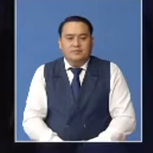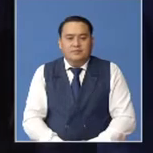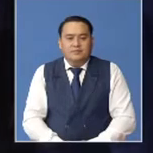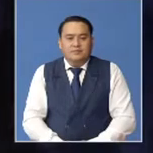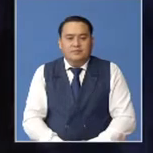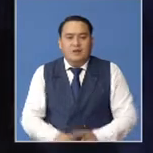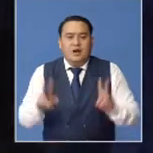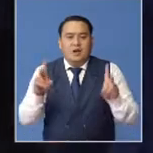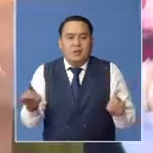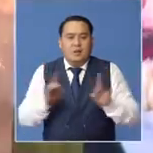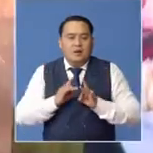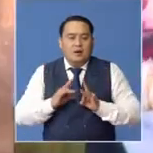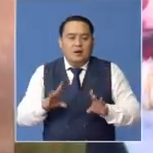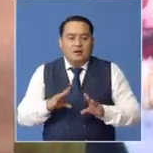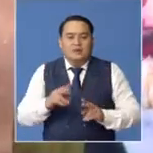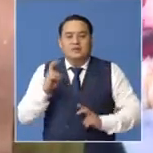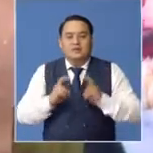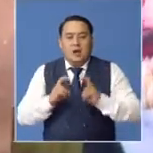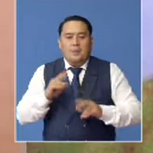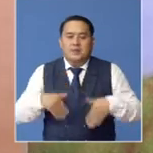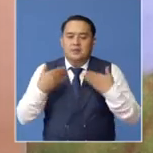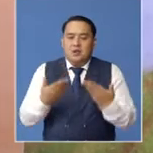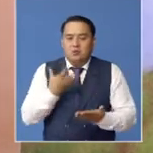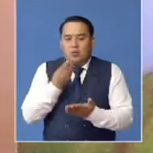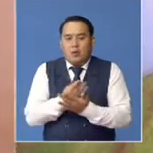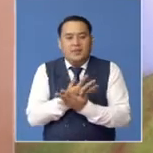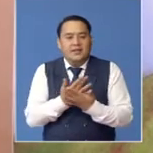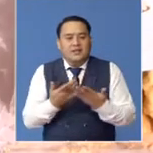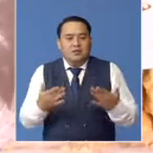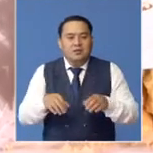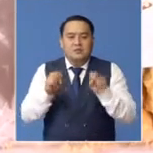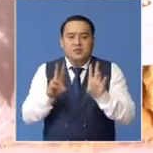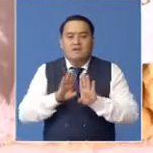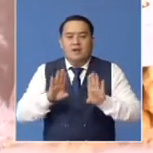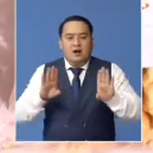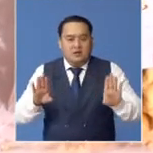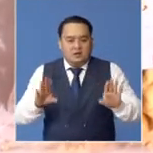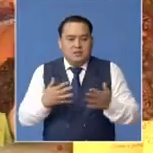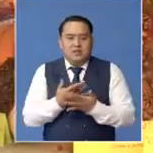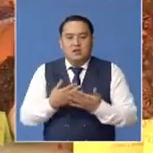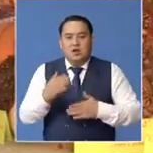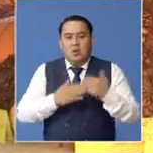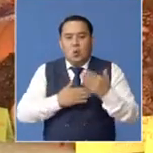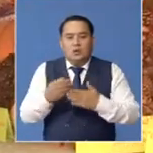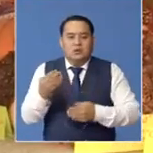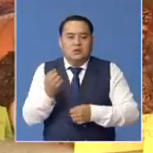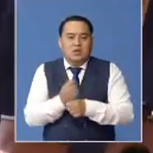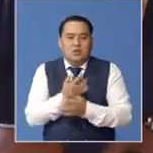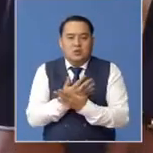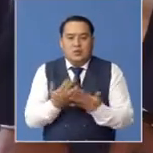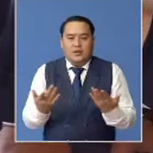Также в рамках празднования текелийские предприятия представили жителям свою продукцию на специальной выставке. Кондитерские изделия, ручные подделки и